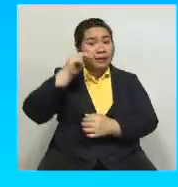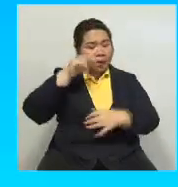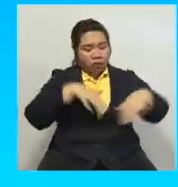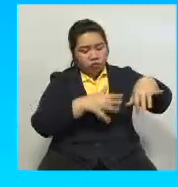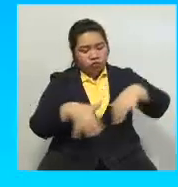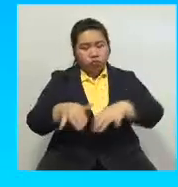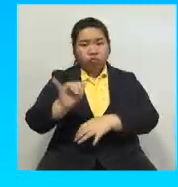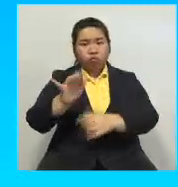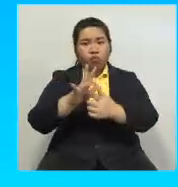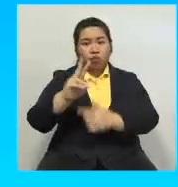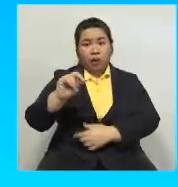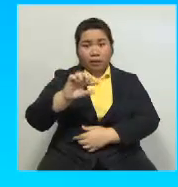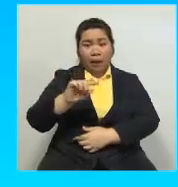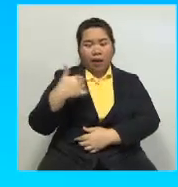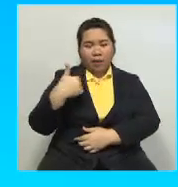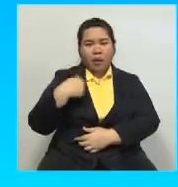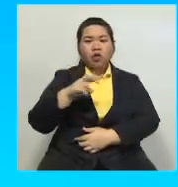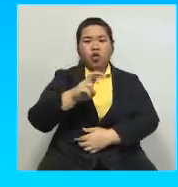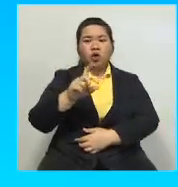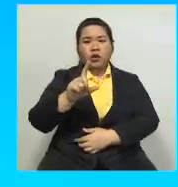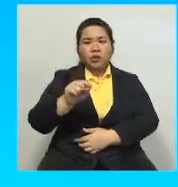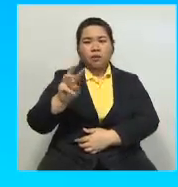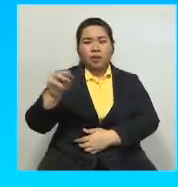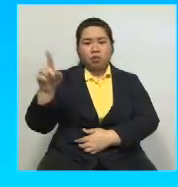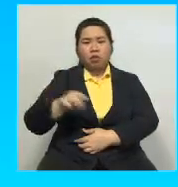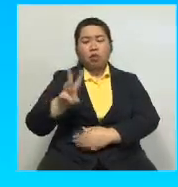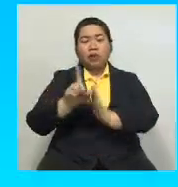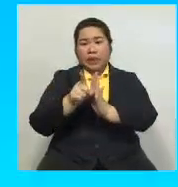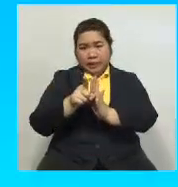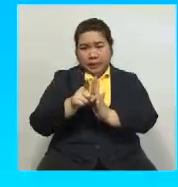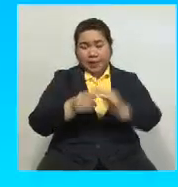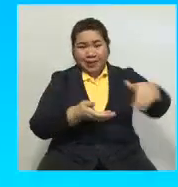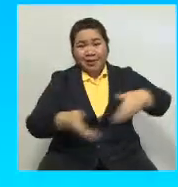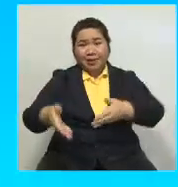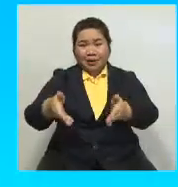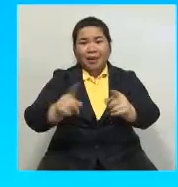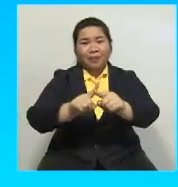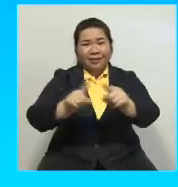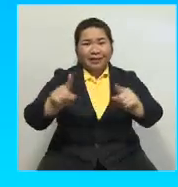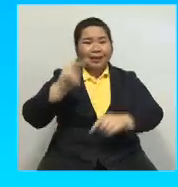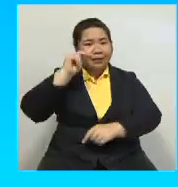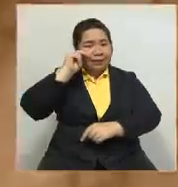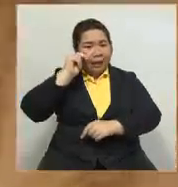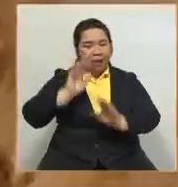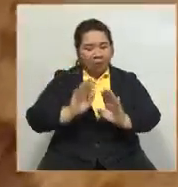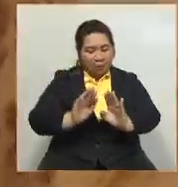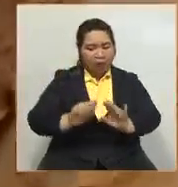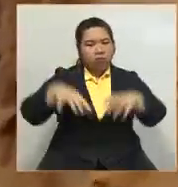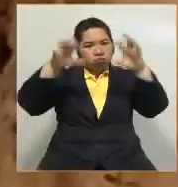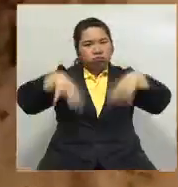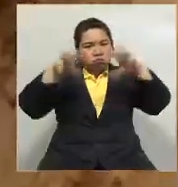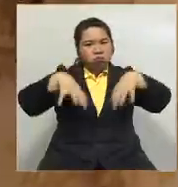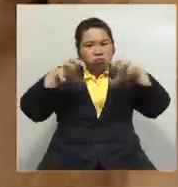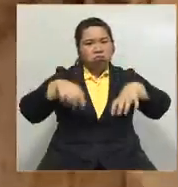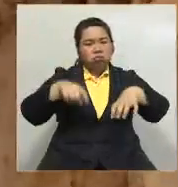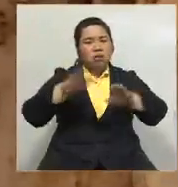สามารถรับน้ำได้220ลูกบาศก์เมตรต่อวินาทีแต่ว่าปริมาณน้ำที่เกิดจากน้ำท่าในระบบแล้วก็น้ำฝนที่ตกลงมารวมกันตอ